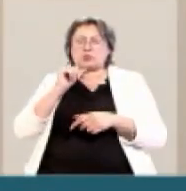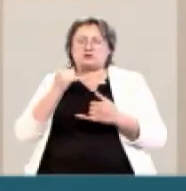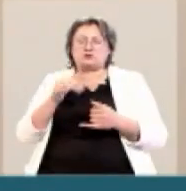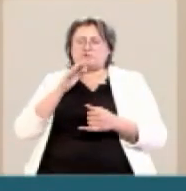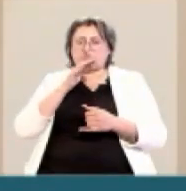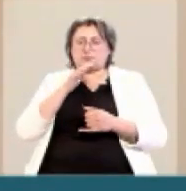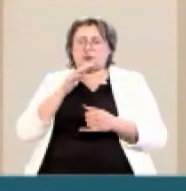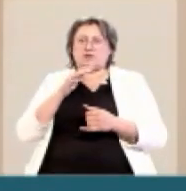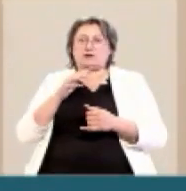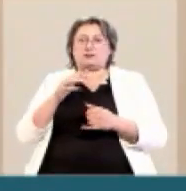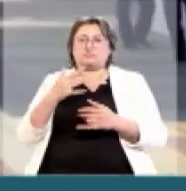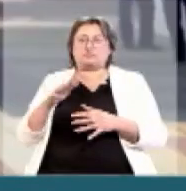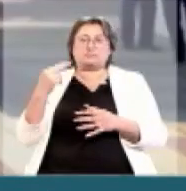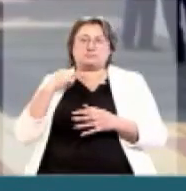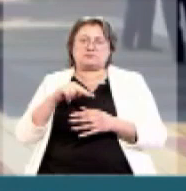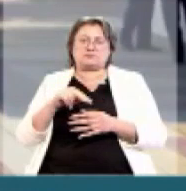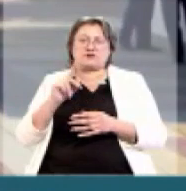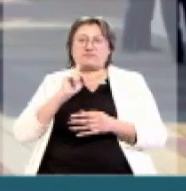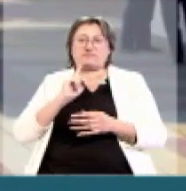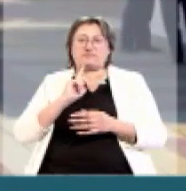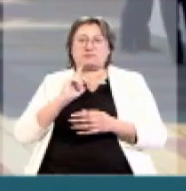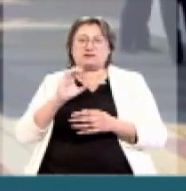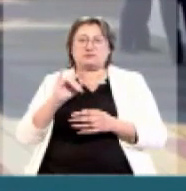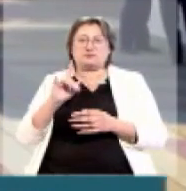күдікті уақытша ұстау изоляторына қамалды.